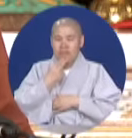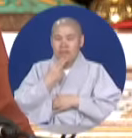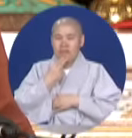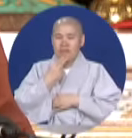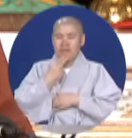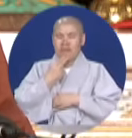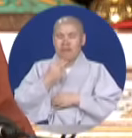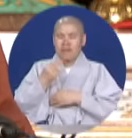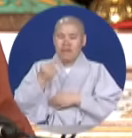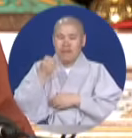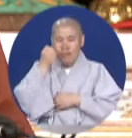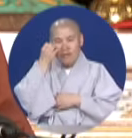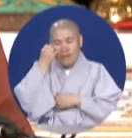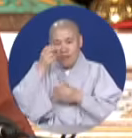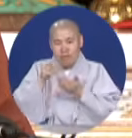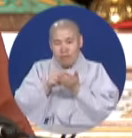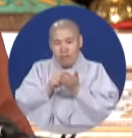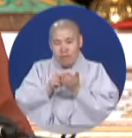이게 아주 문제입니다. 이게